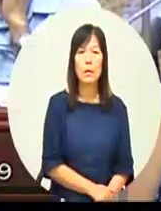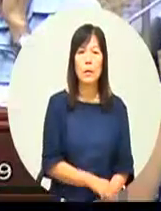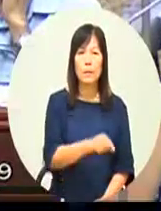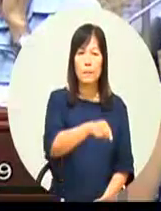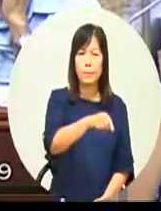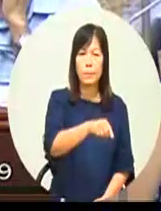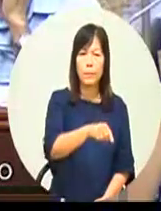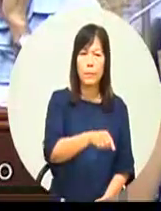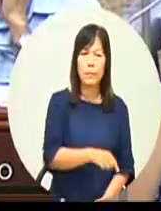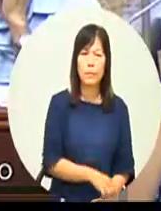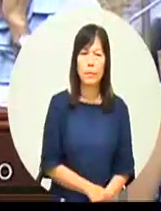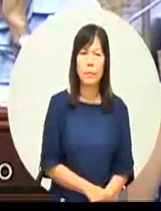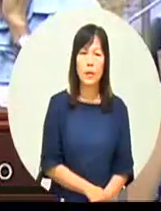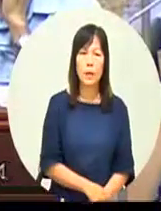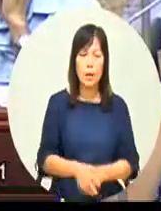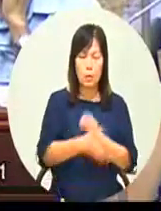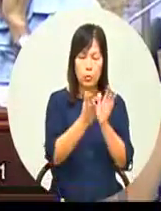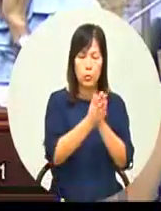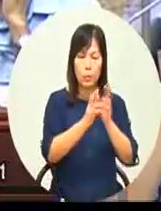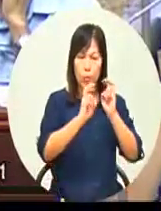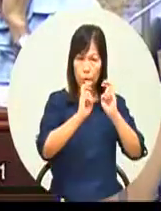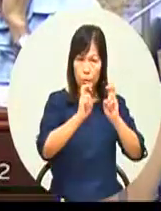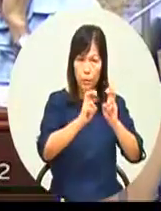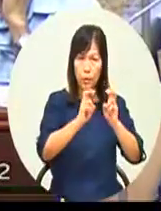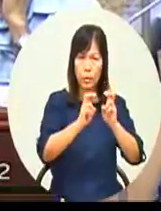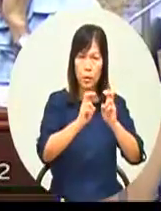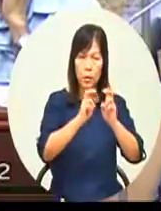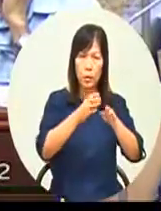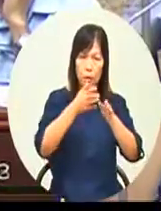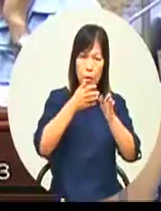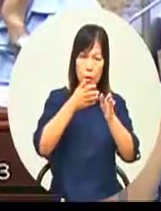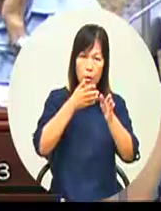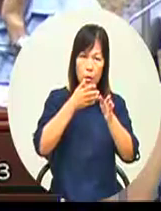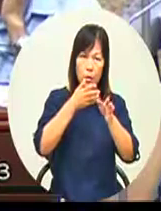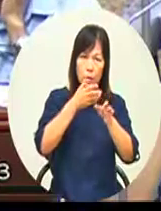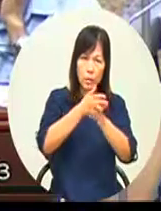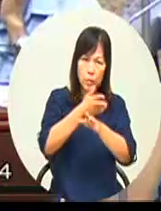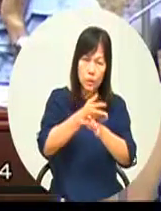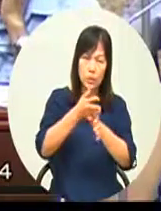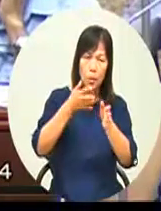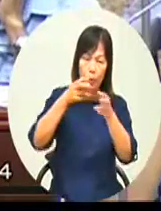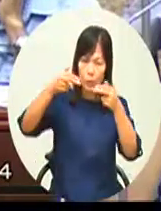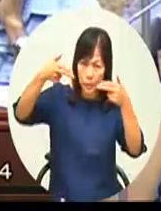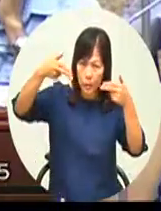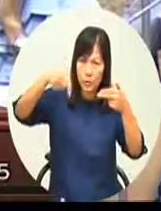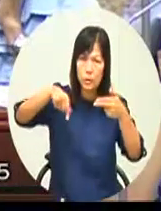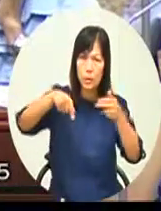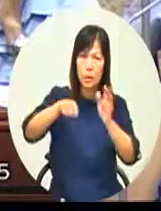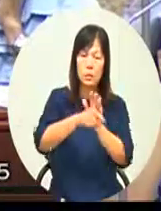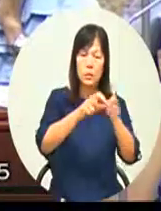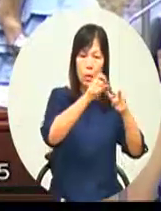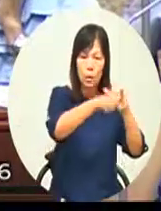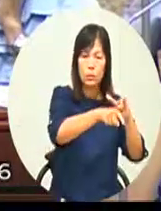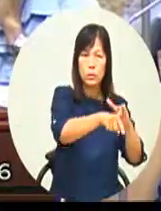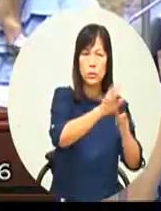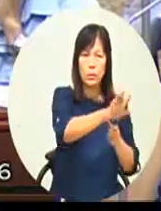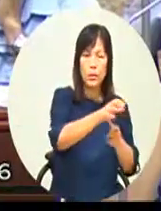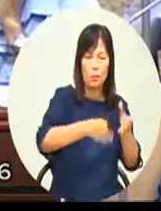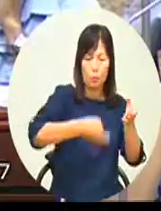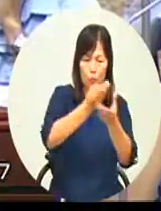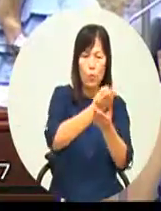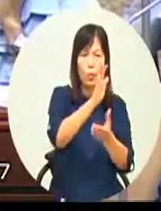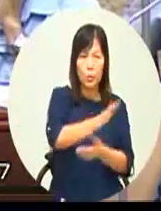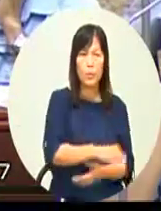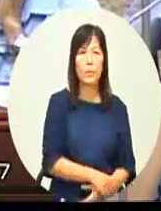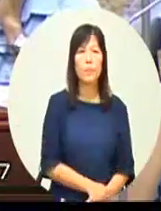个所有捷运车辆这一些跟监视器部分那是由捷运公司这边来投资的，